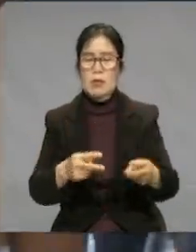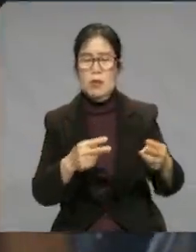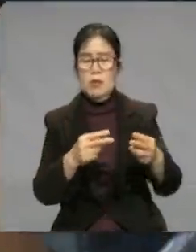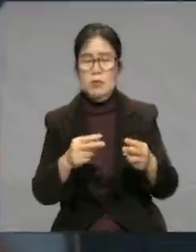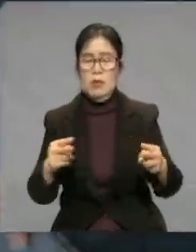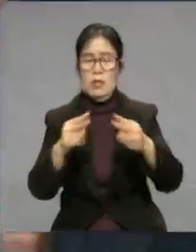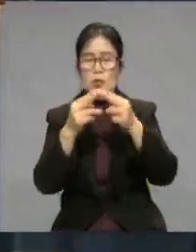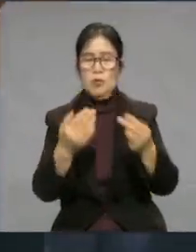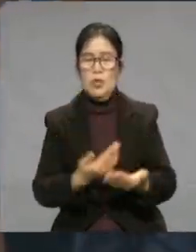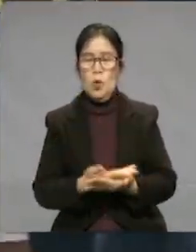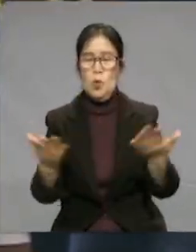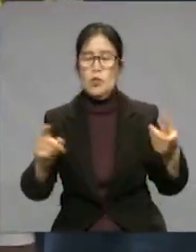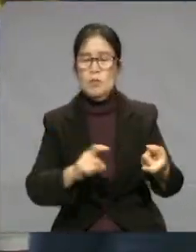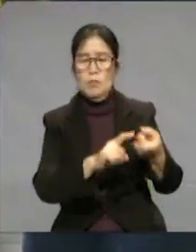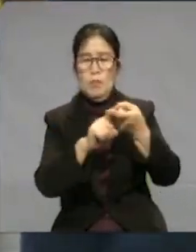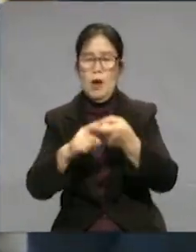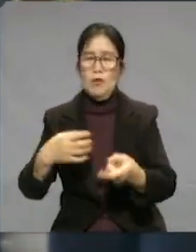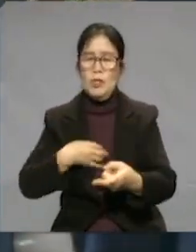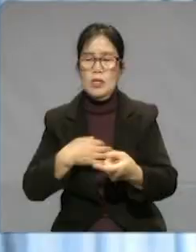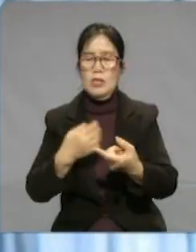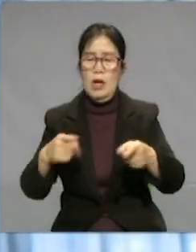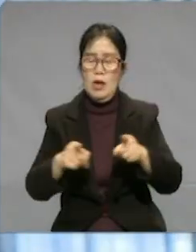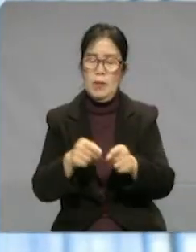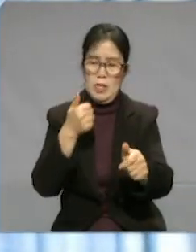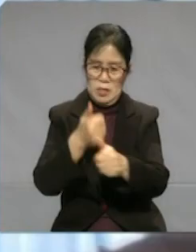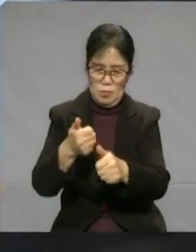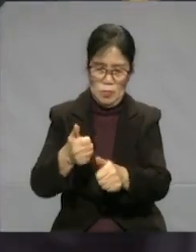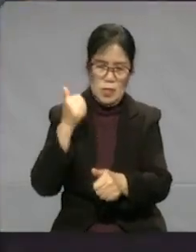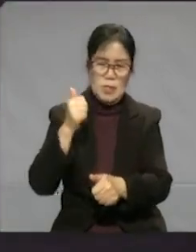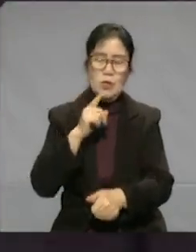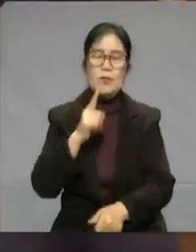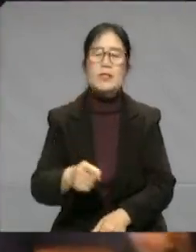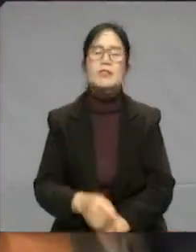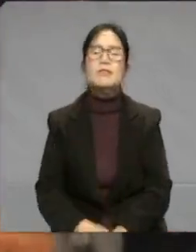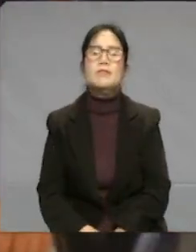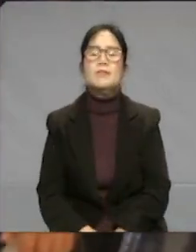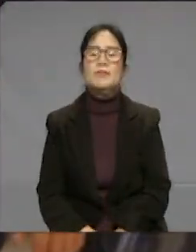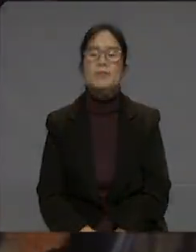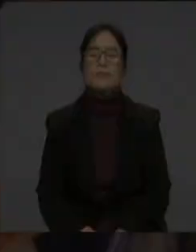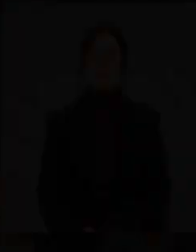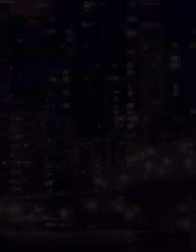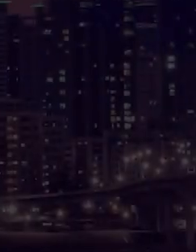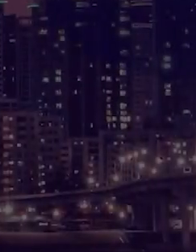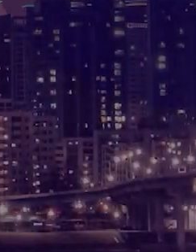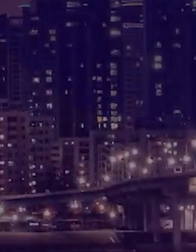공급망 위기를 함께 극복한다는 방침입니다. OBS 뉴스 김용재입니다.